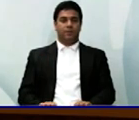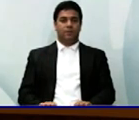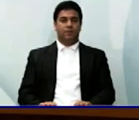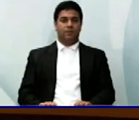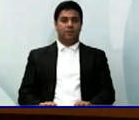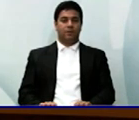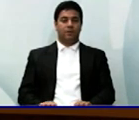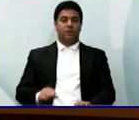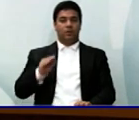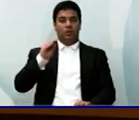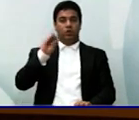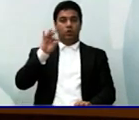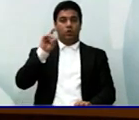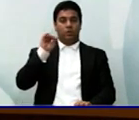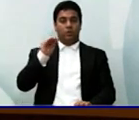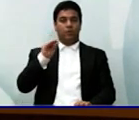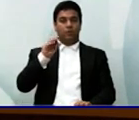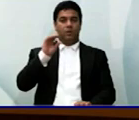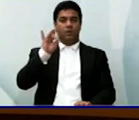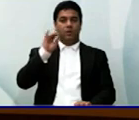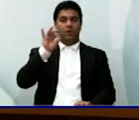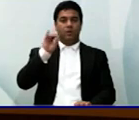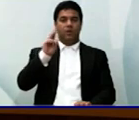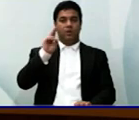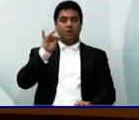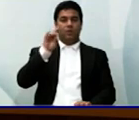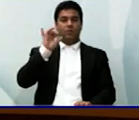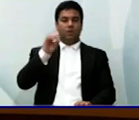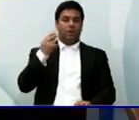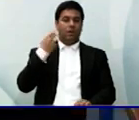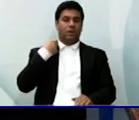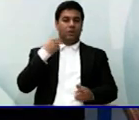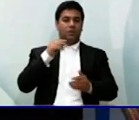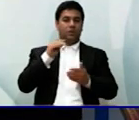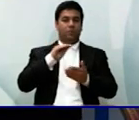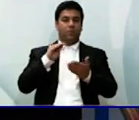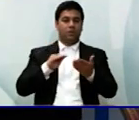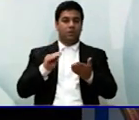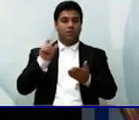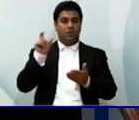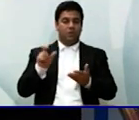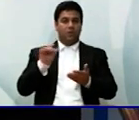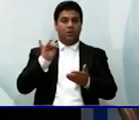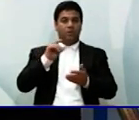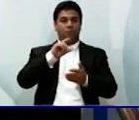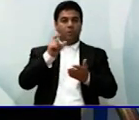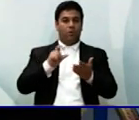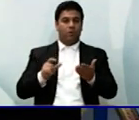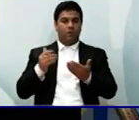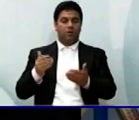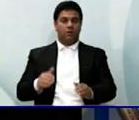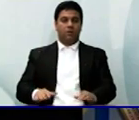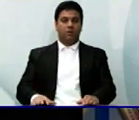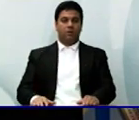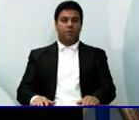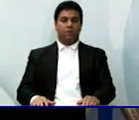Итак, Джозеф Рэдьярд Киплинг – английский писатель, поэт и новеллист.